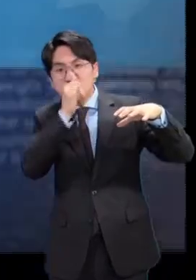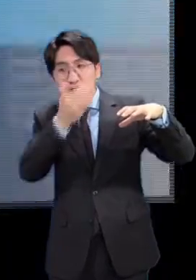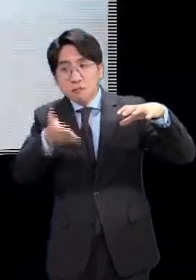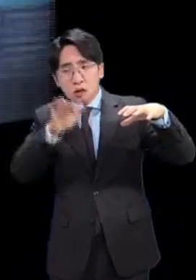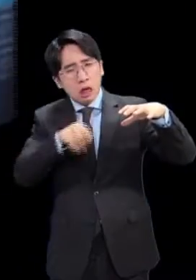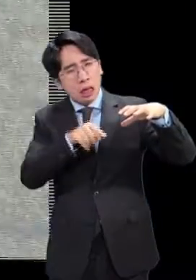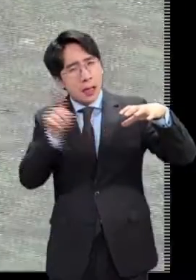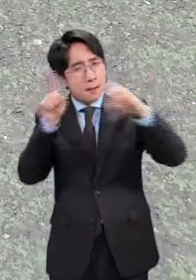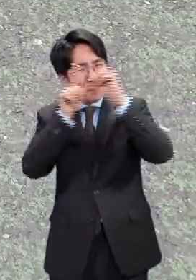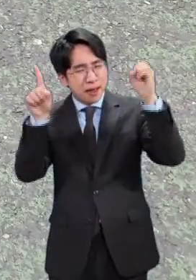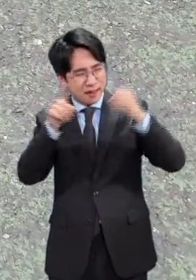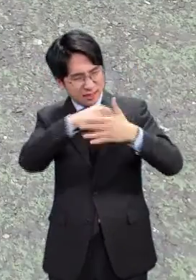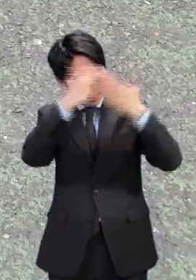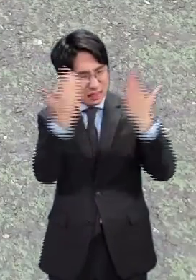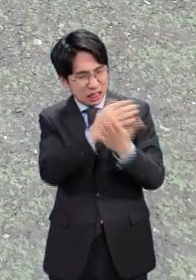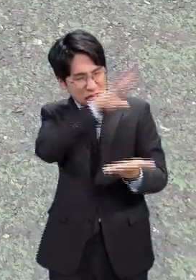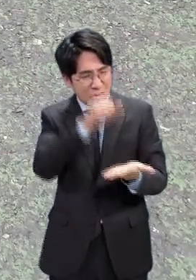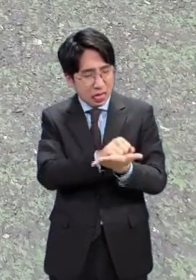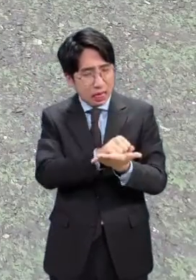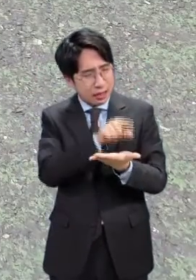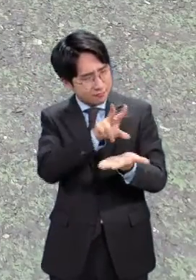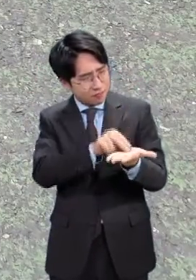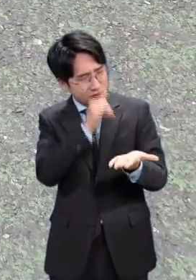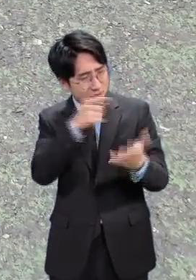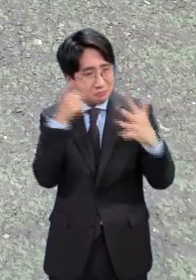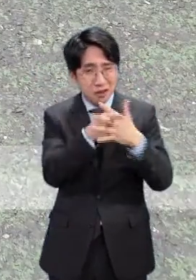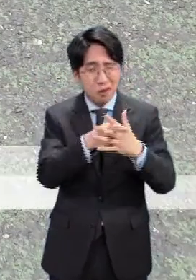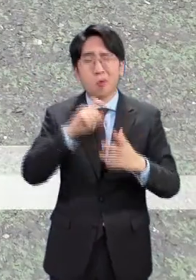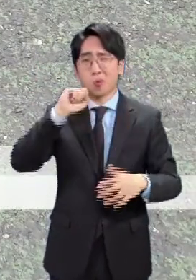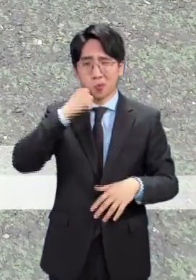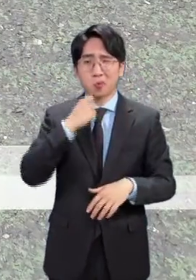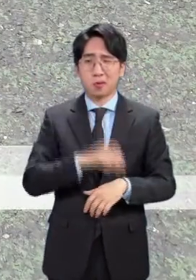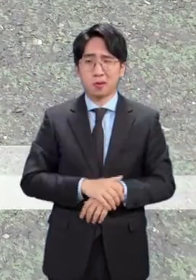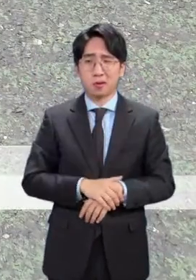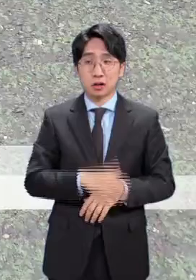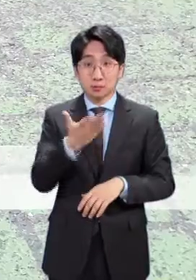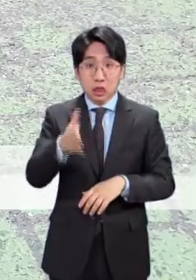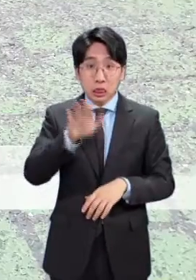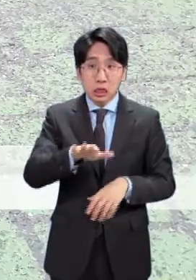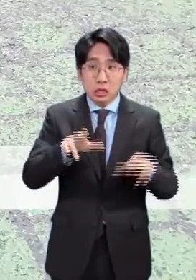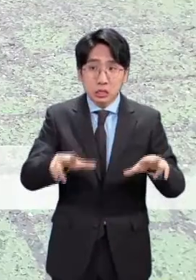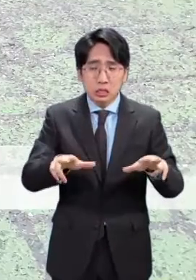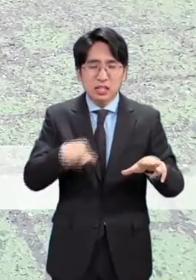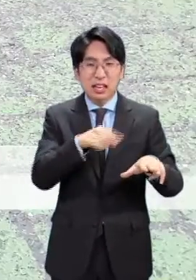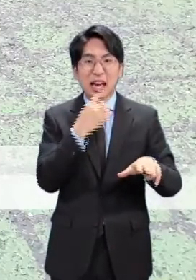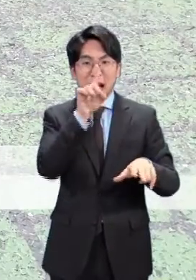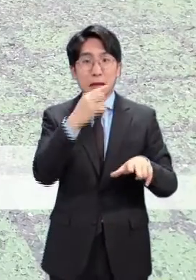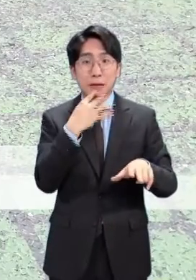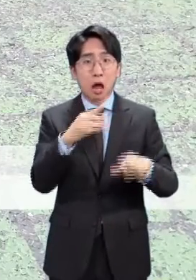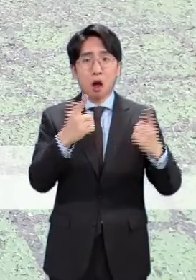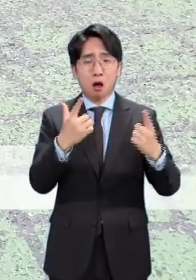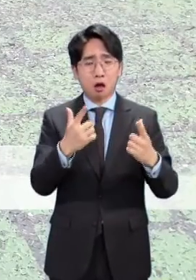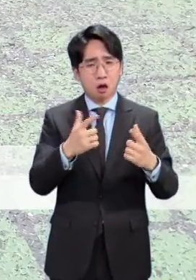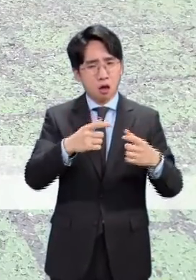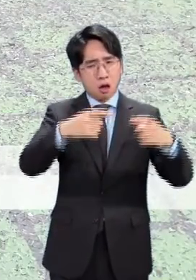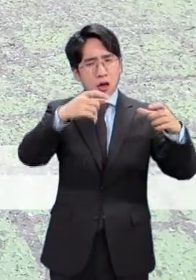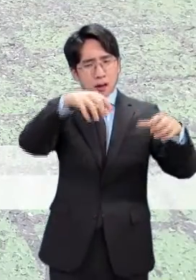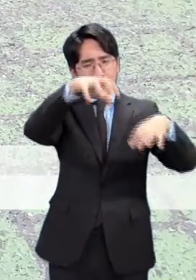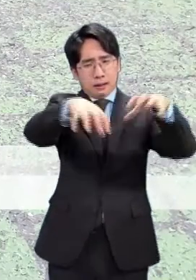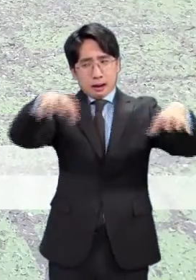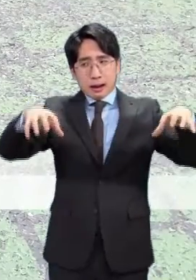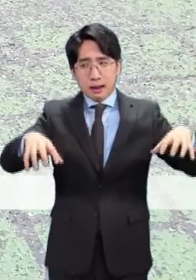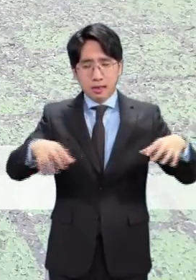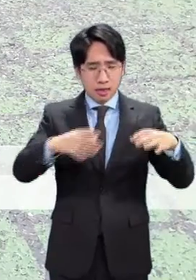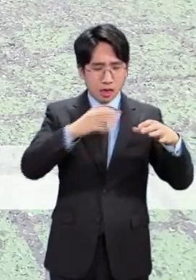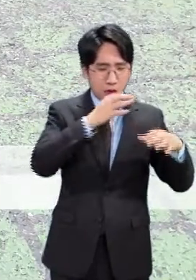겁니다. 그런데 해당 지역에 이런 싱크홀이 또 생길 가능성이 있는 것으로 드러났습니다.